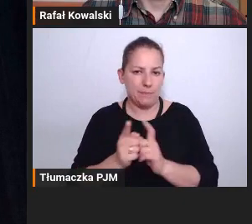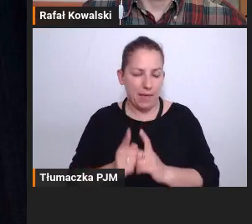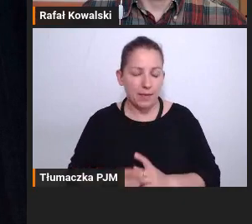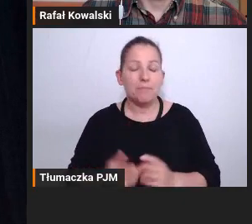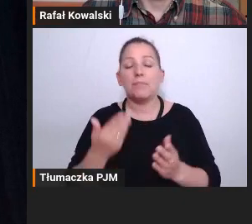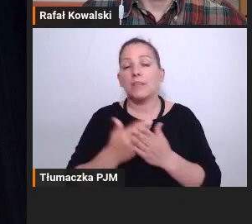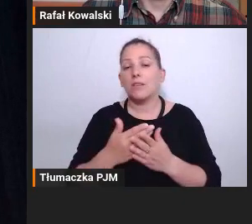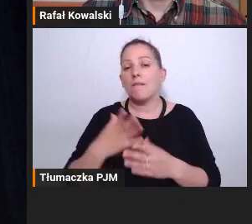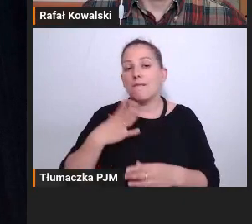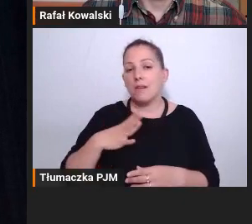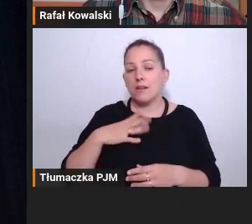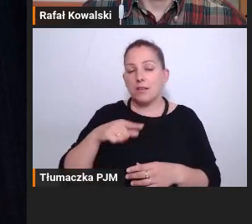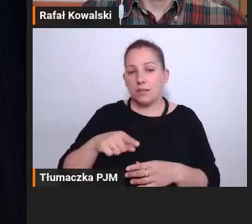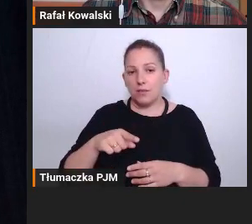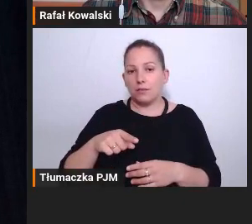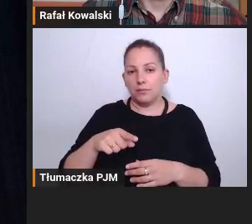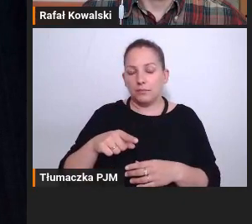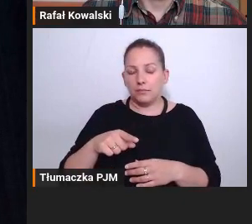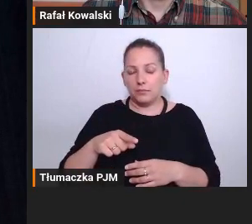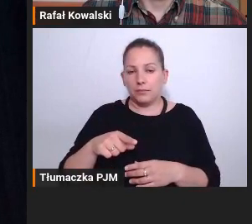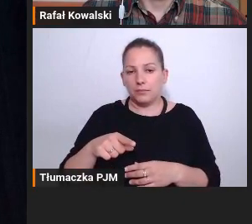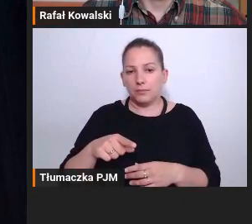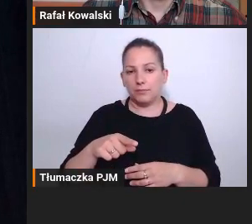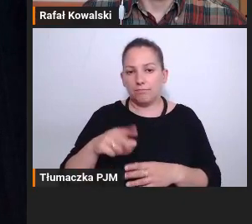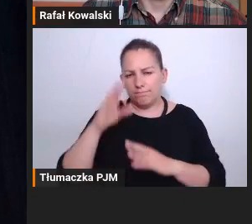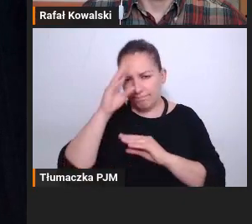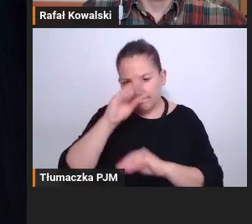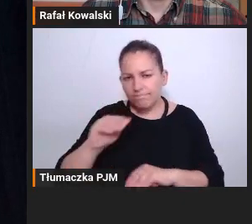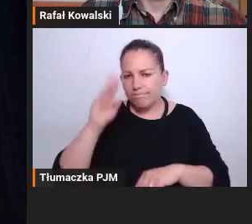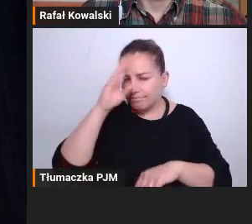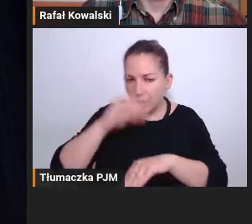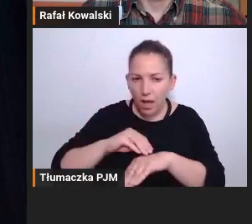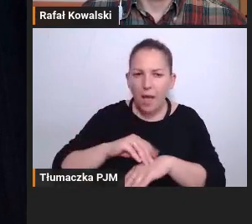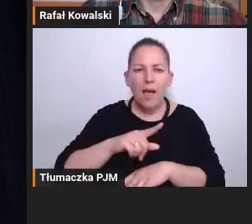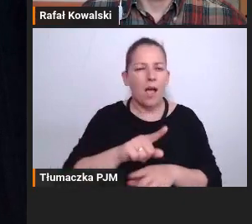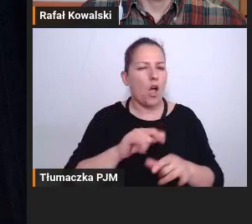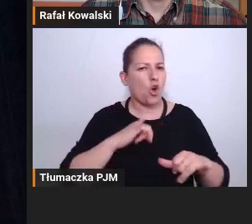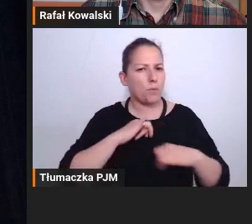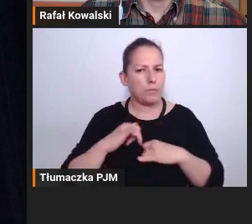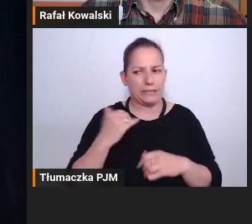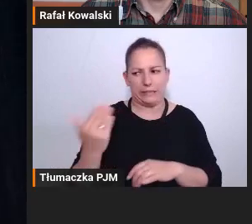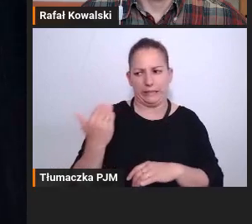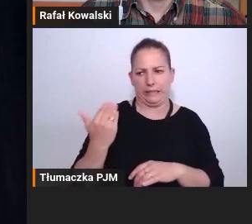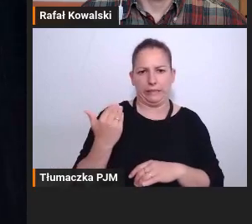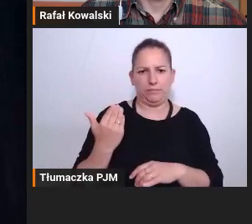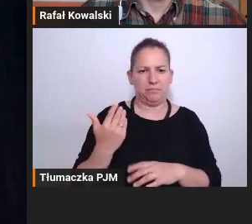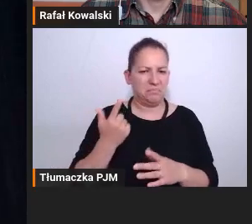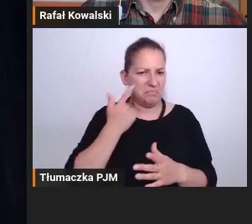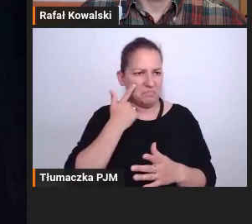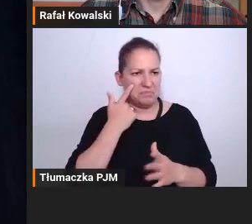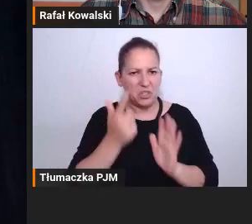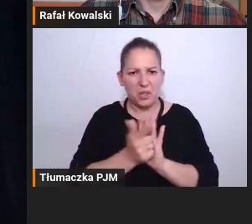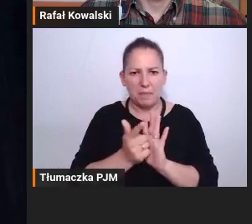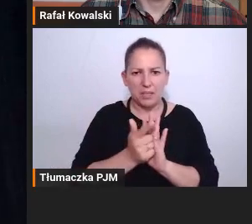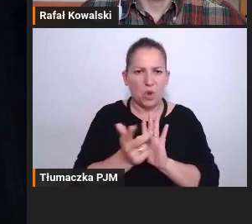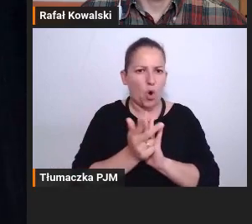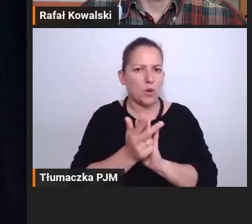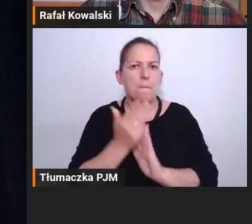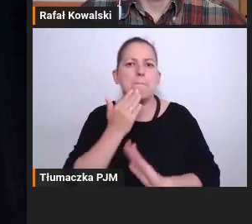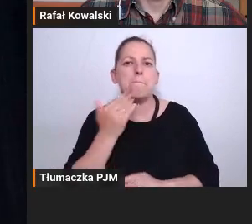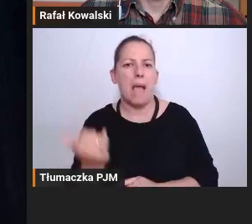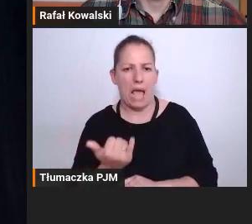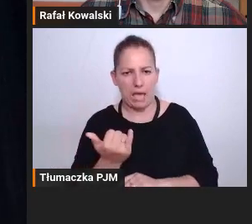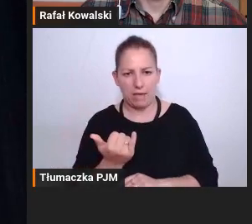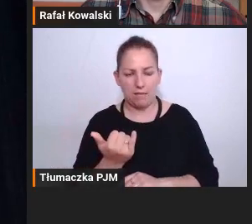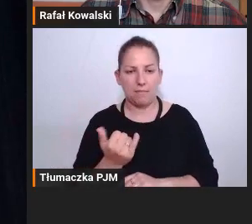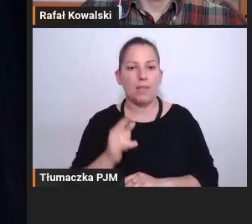tutaj zwracam uwagę Waszą na to. Te rozporządzenia się pozmieniały dość niedawno, czyli to jest okolice 17-18 maja,